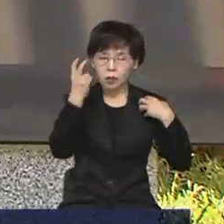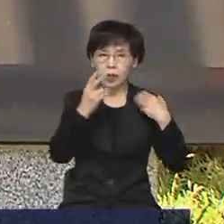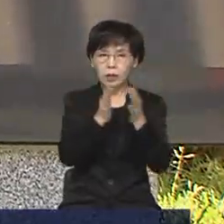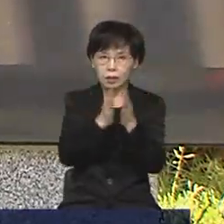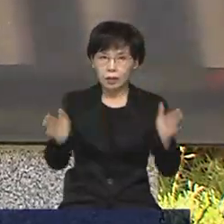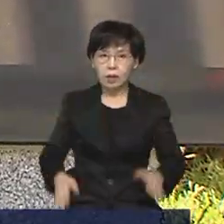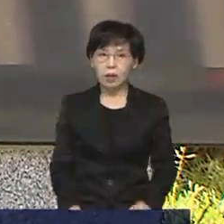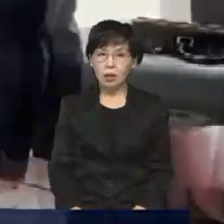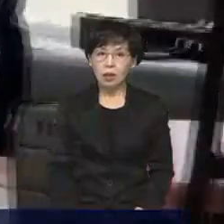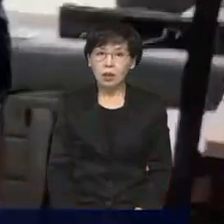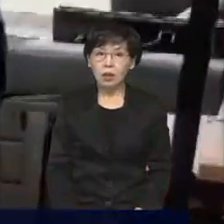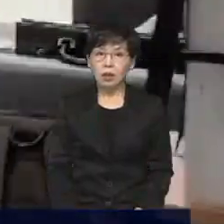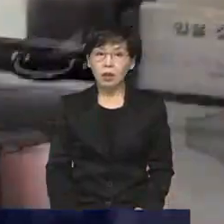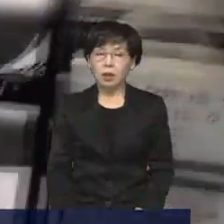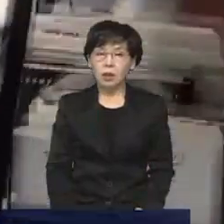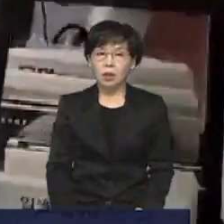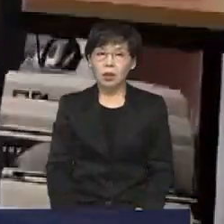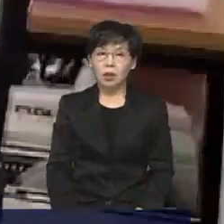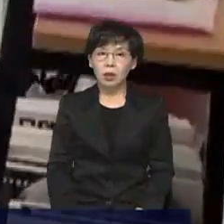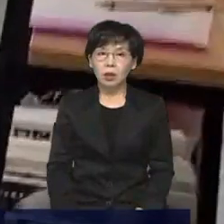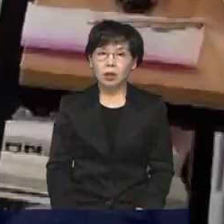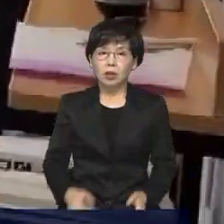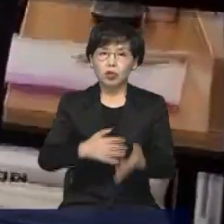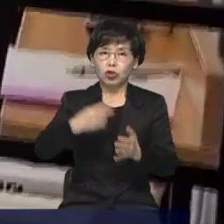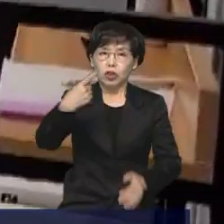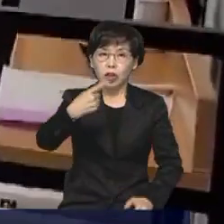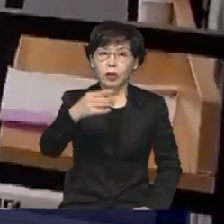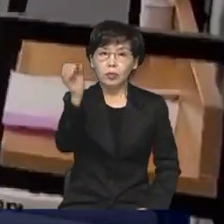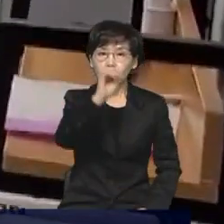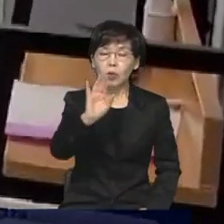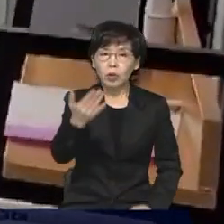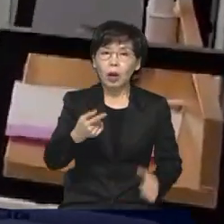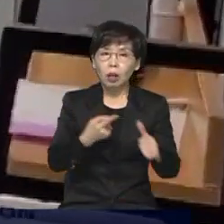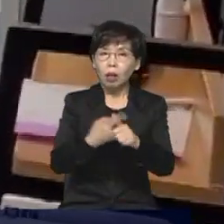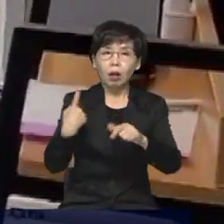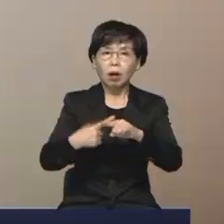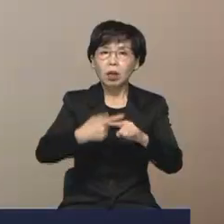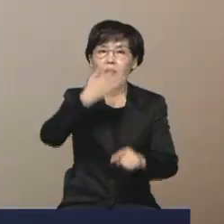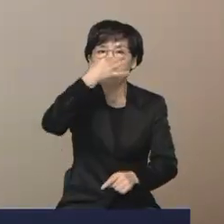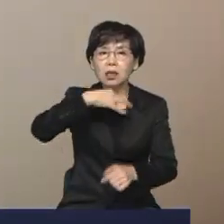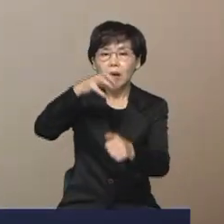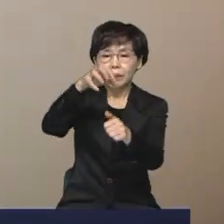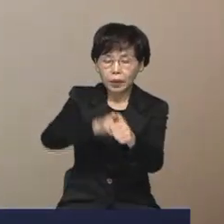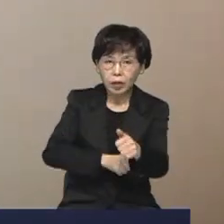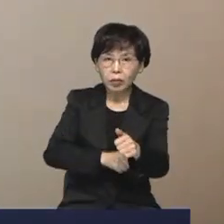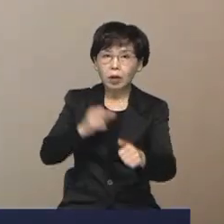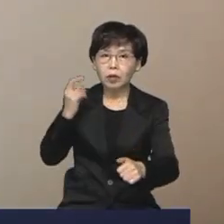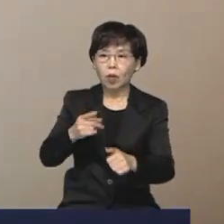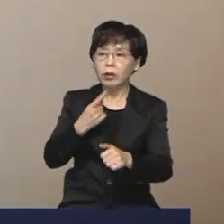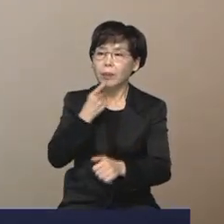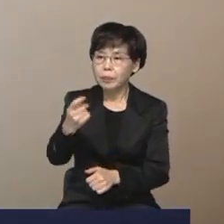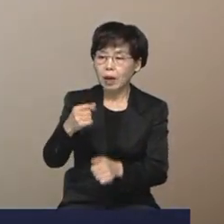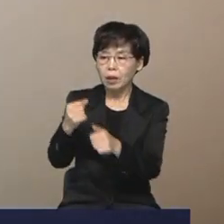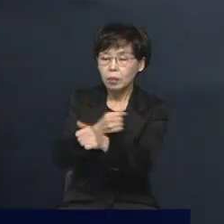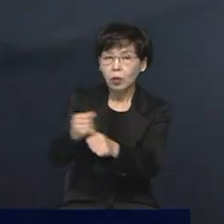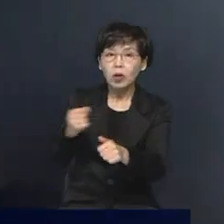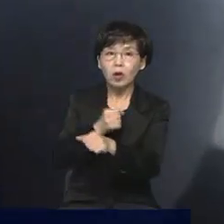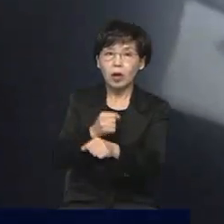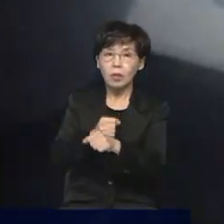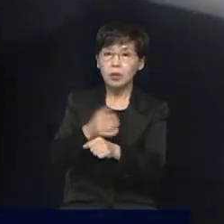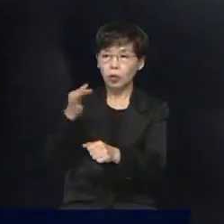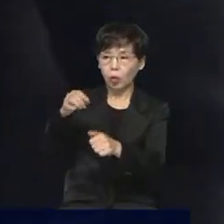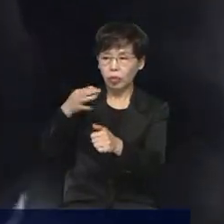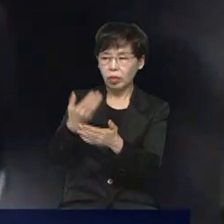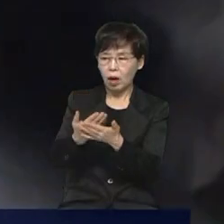나섰습니다. 유형별로 수천 퍼센트에 달하는 살인적인 이자를 뜯어가거나 협박과 폭력을 일삼으며